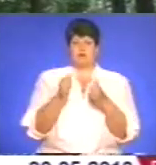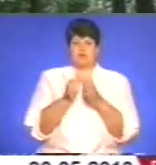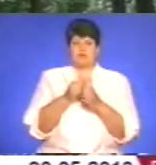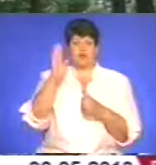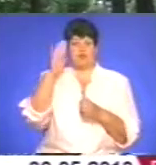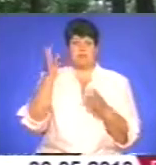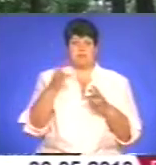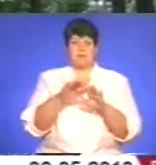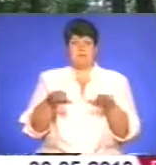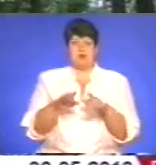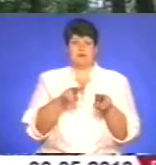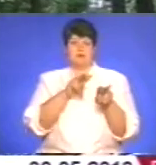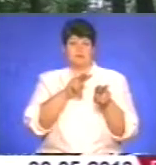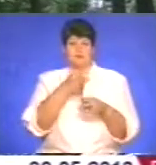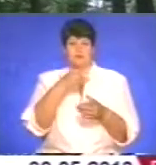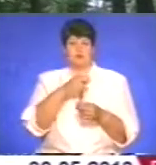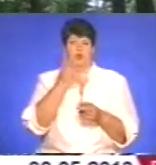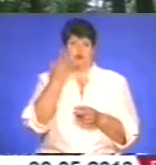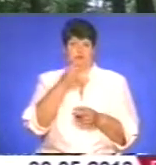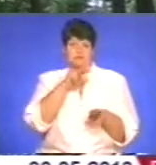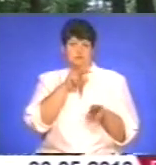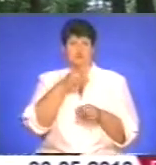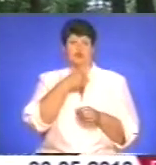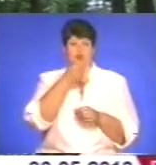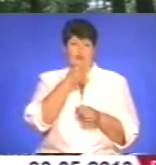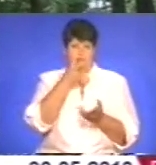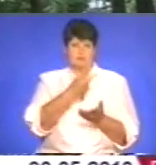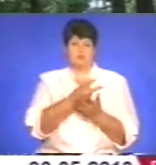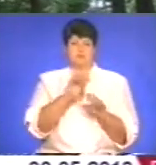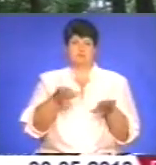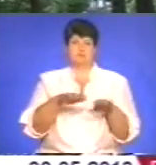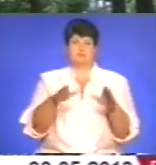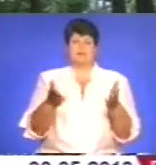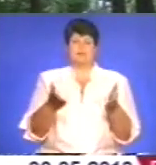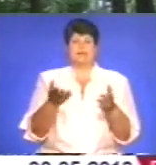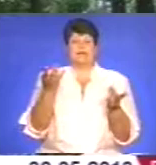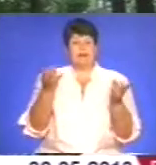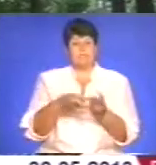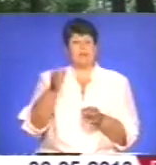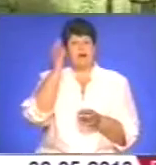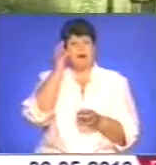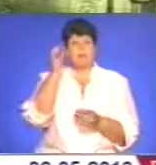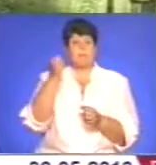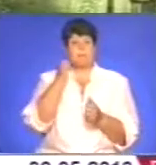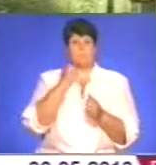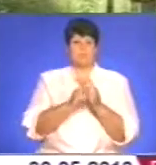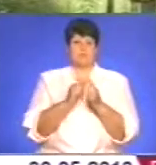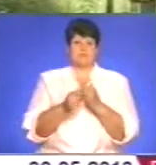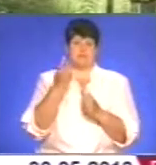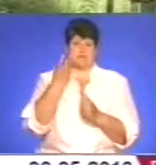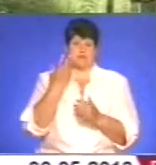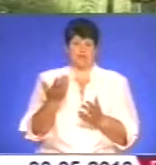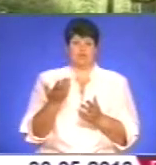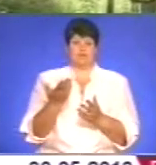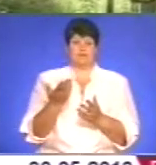потрібно лише під наглядом дорослих. Такі та інші правила батьки мусять дітям нагадувати постійно. Дбатимуть про безпеку